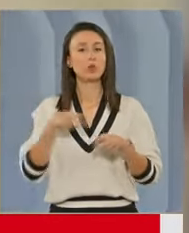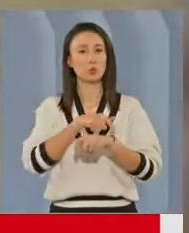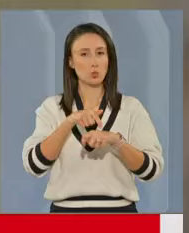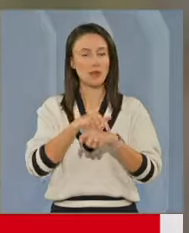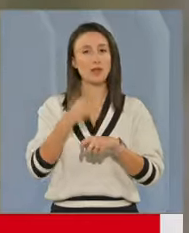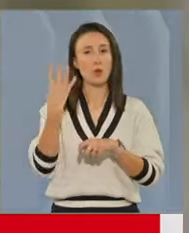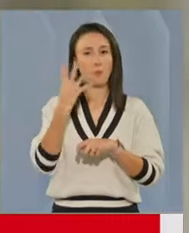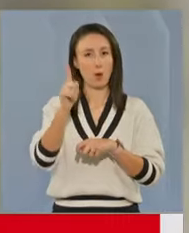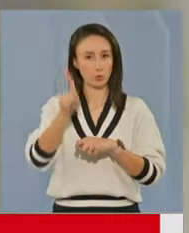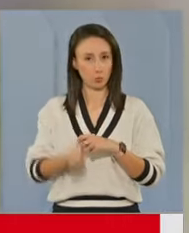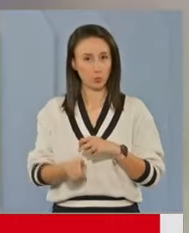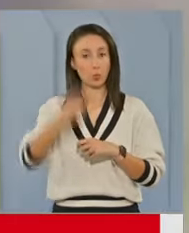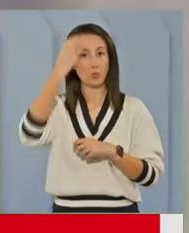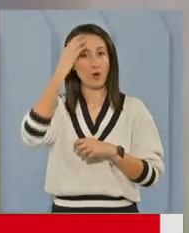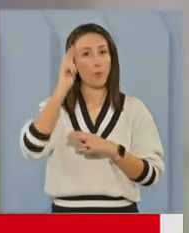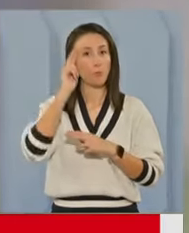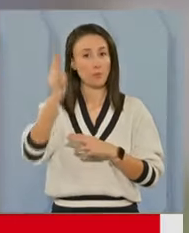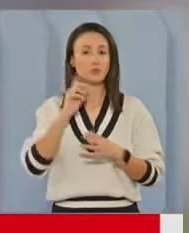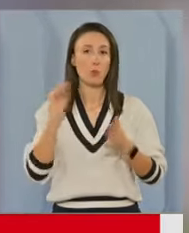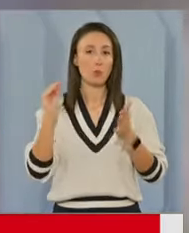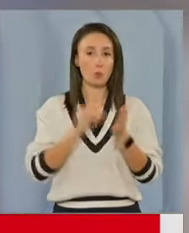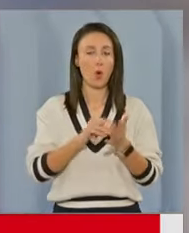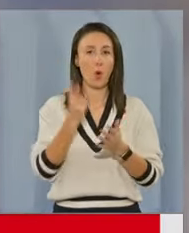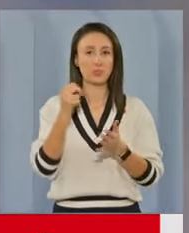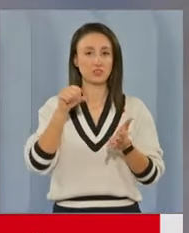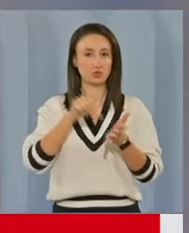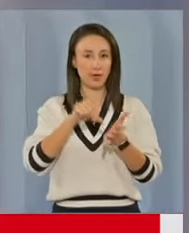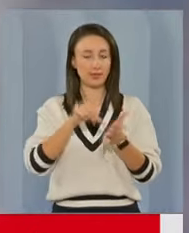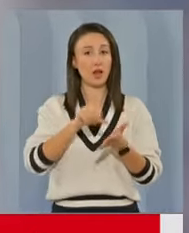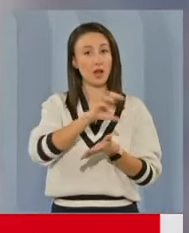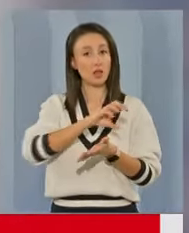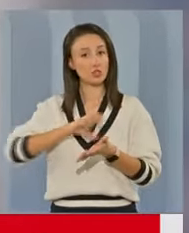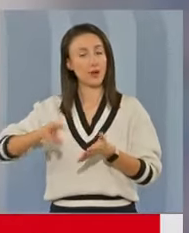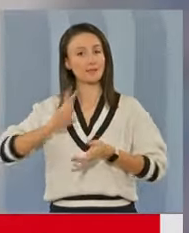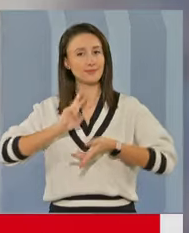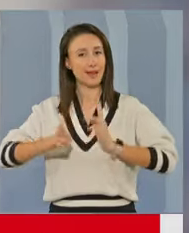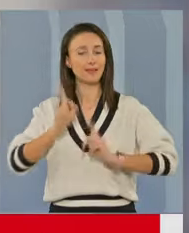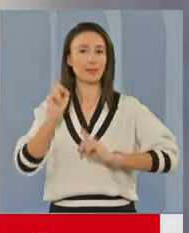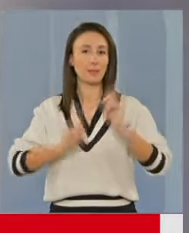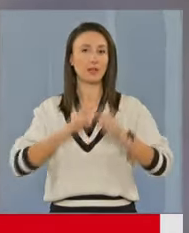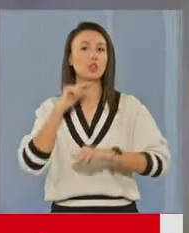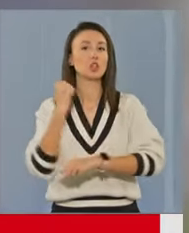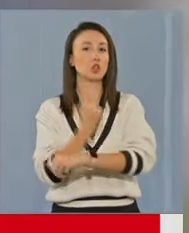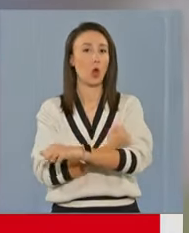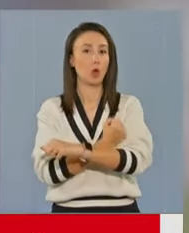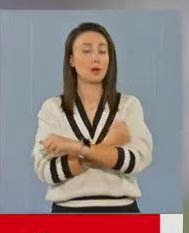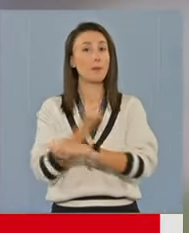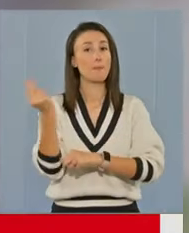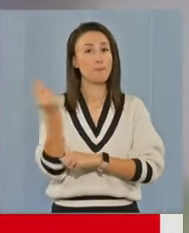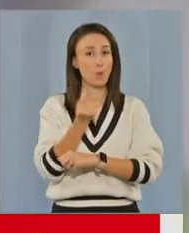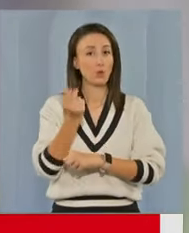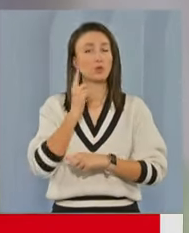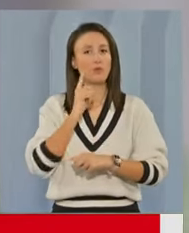acum patru luni guvernanții au promis că vor amenaja opt centre regionale pentru tratarea dependenților de droguri proiectul